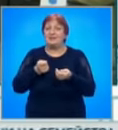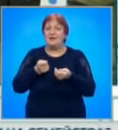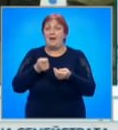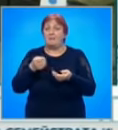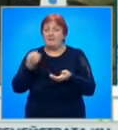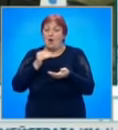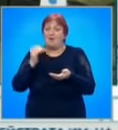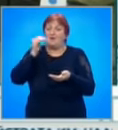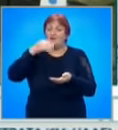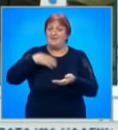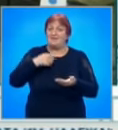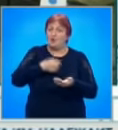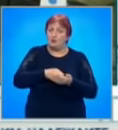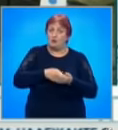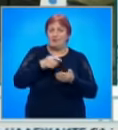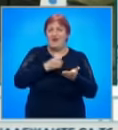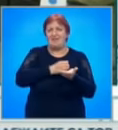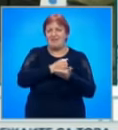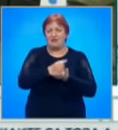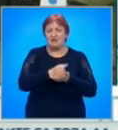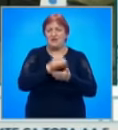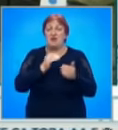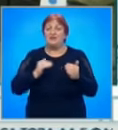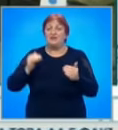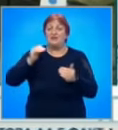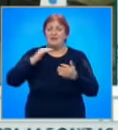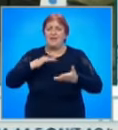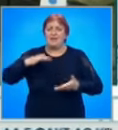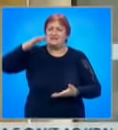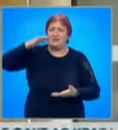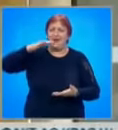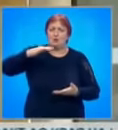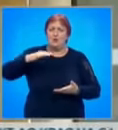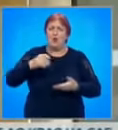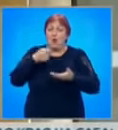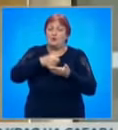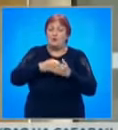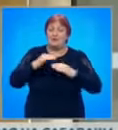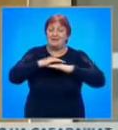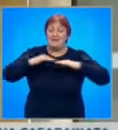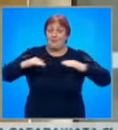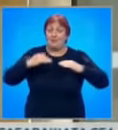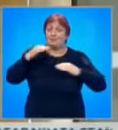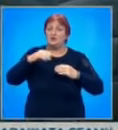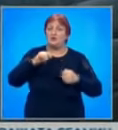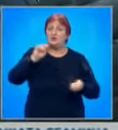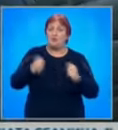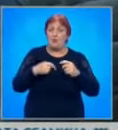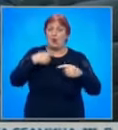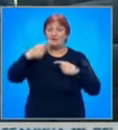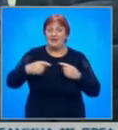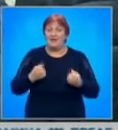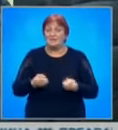своите доходи и това е начинът чрез увеличаване на максимално осигурителен праг. От Продължаваме промяната